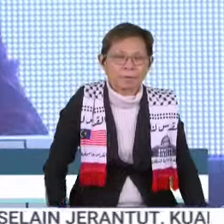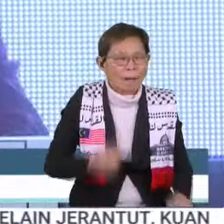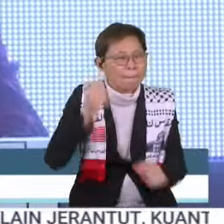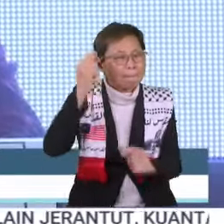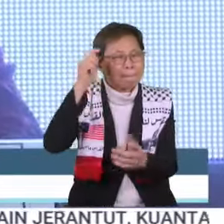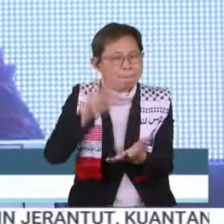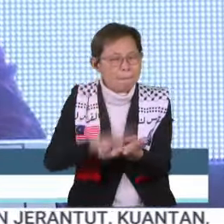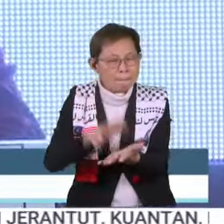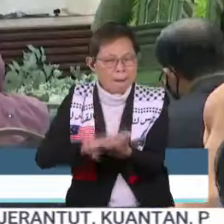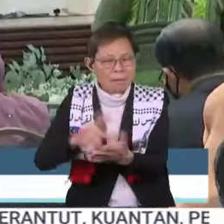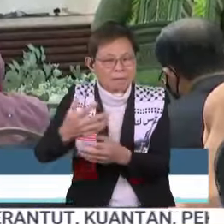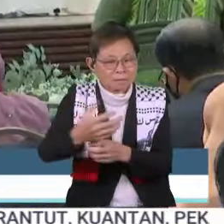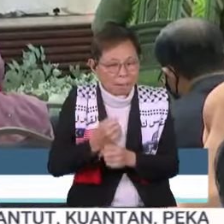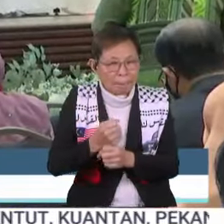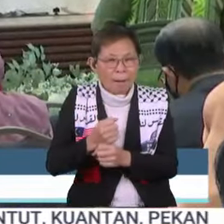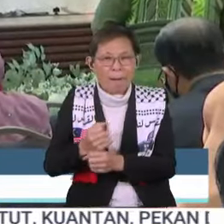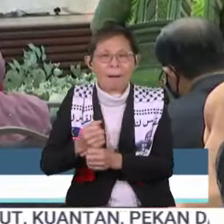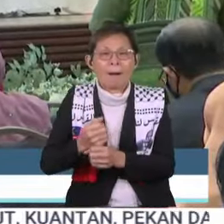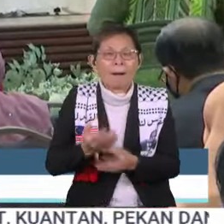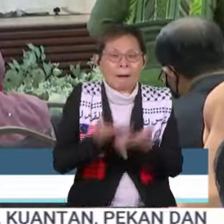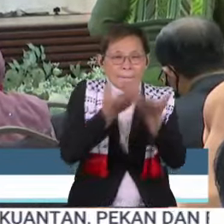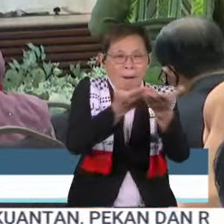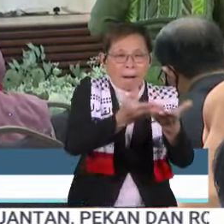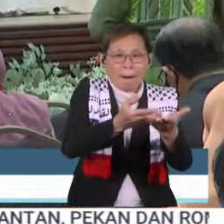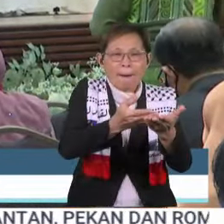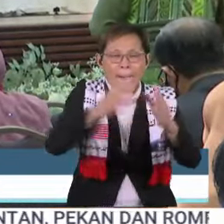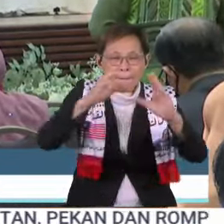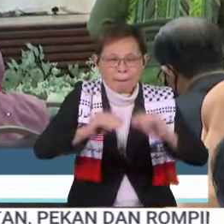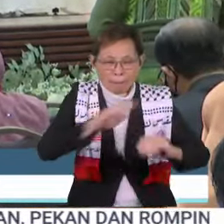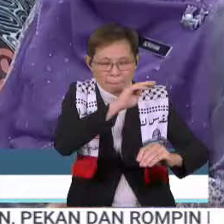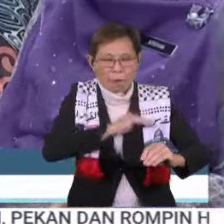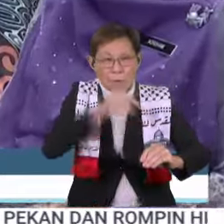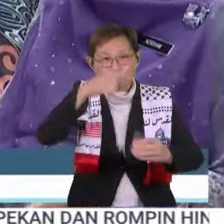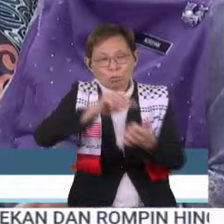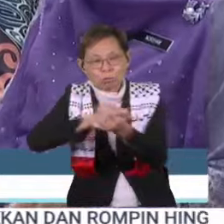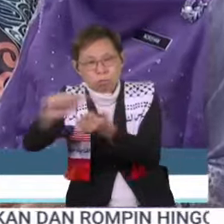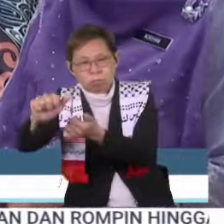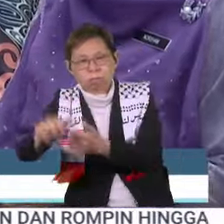Ketetapan yang diperoleh akan dibentangkan dalam mesyuarat Jemaah Menteri untuk kelulusan pelaksanaannya.